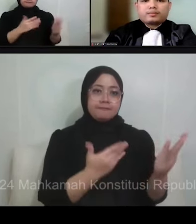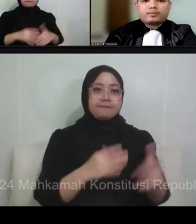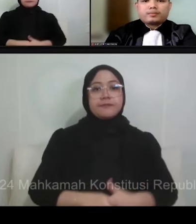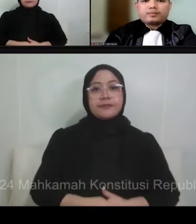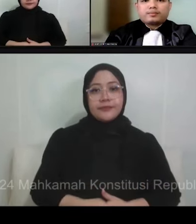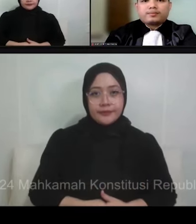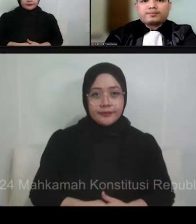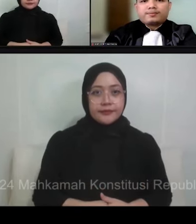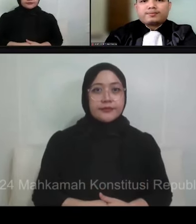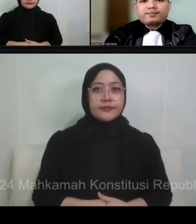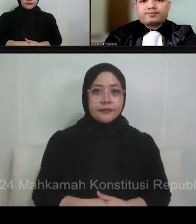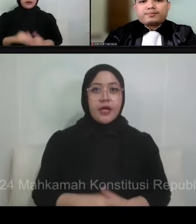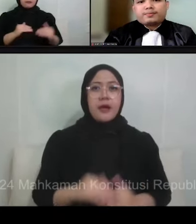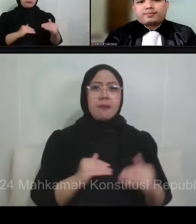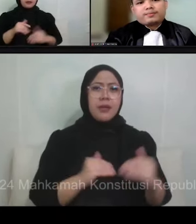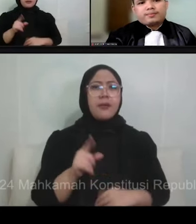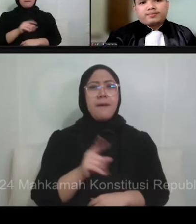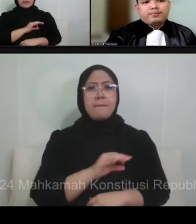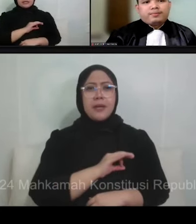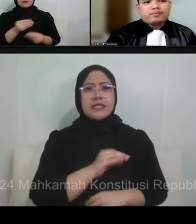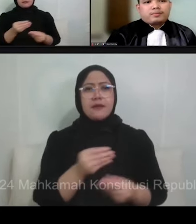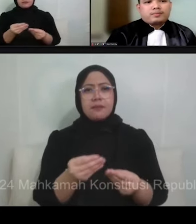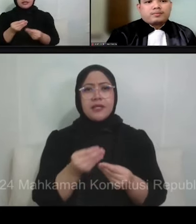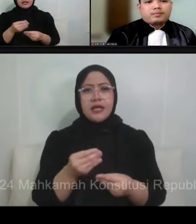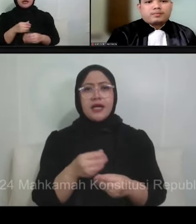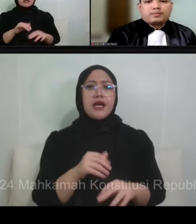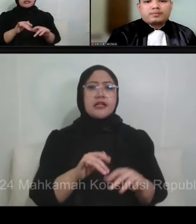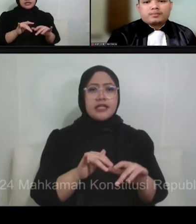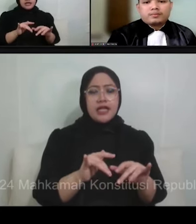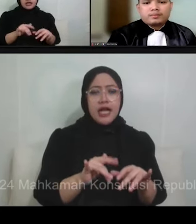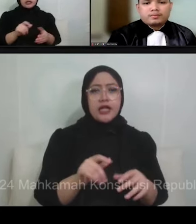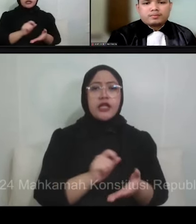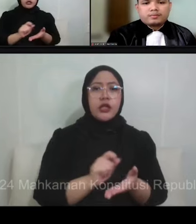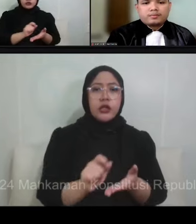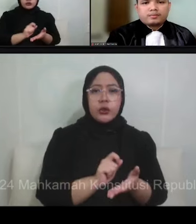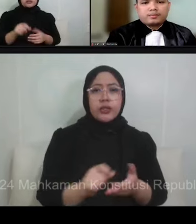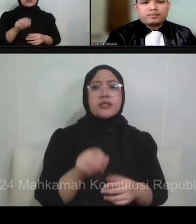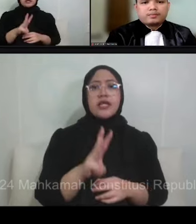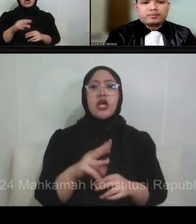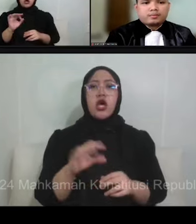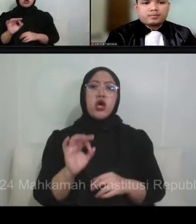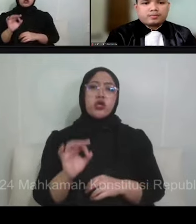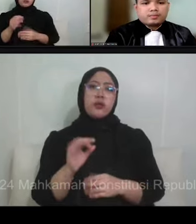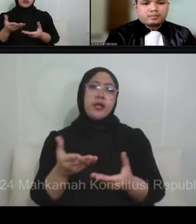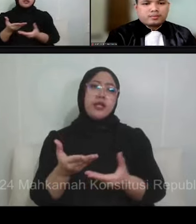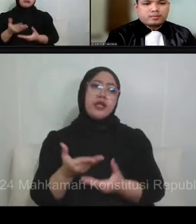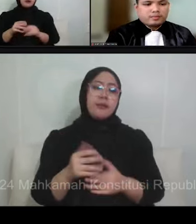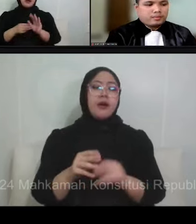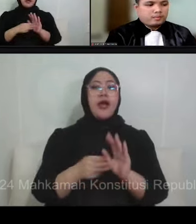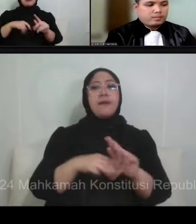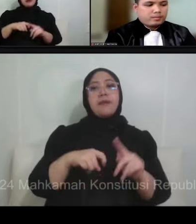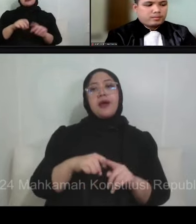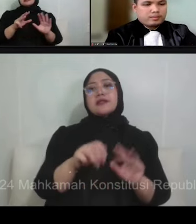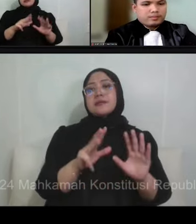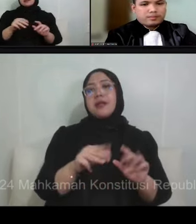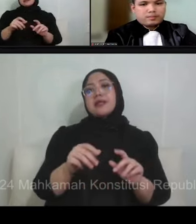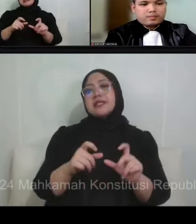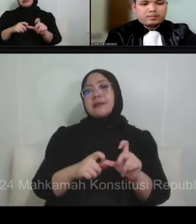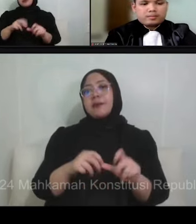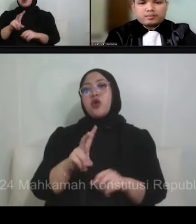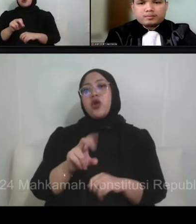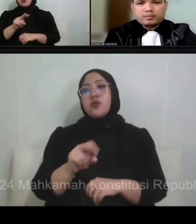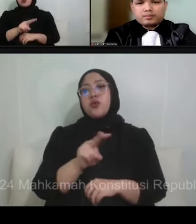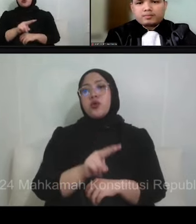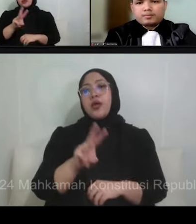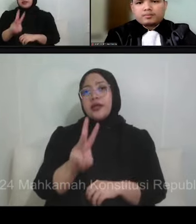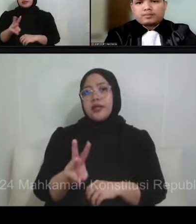menimbang bahak presiden telah menyerahkan keterangan tertulis bertanggal 3 Oktober 2023 yang terima mahkamah pada tanggal 29 September 2023